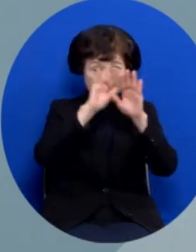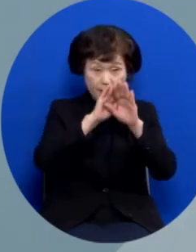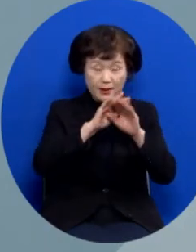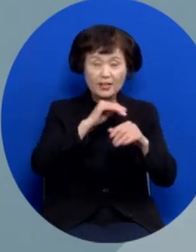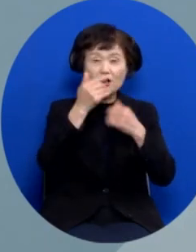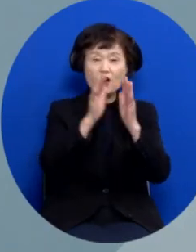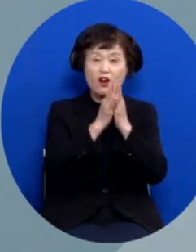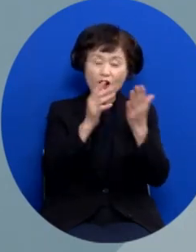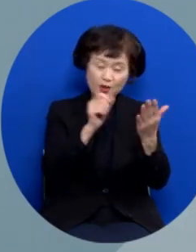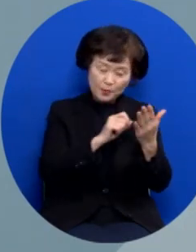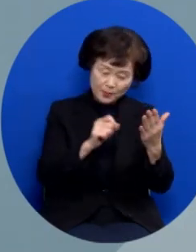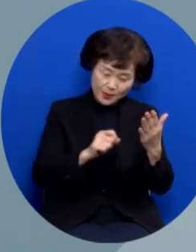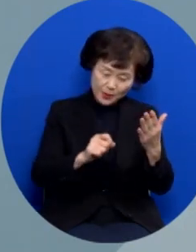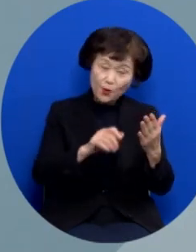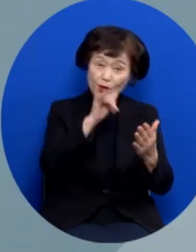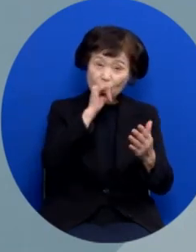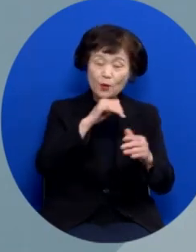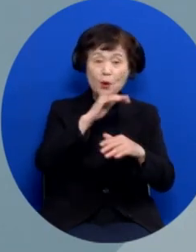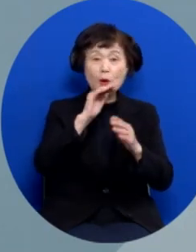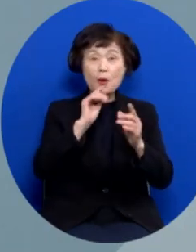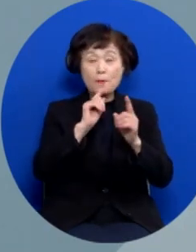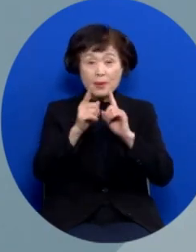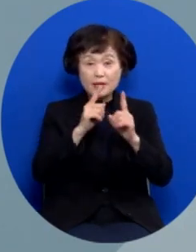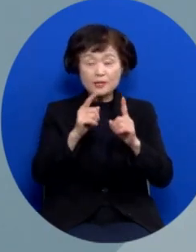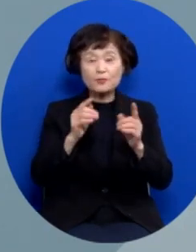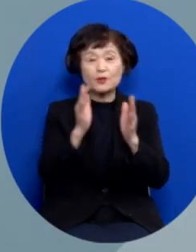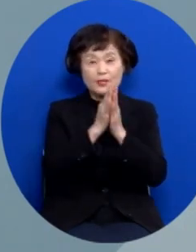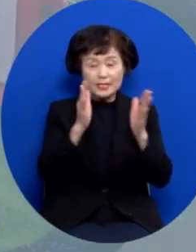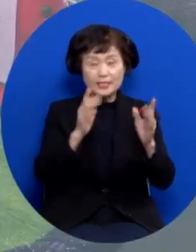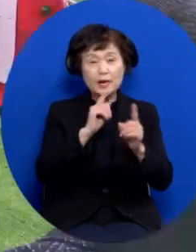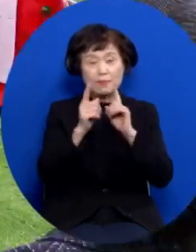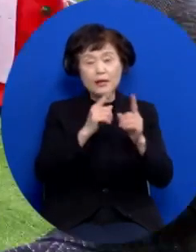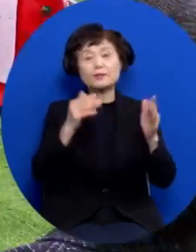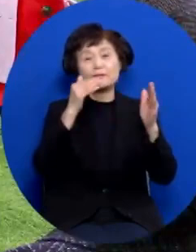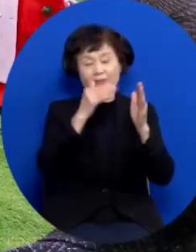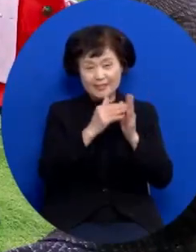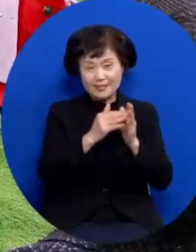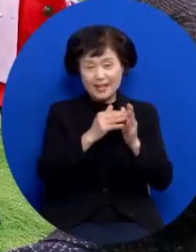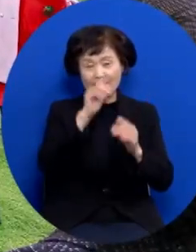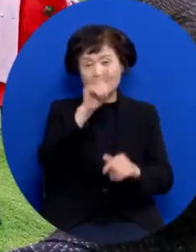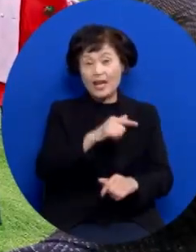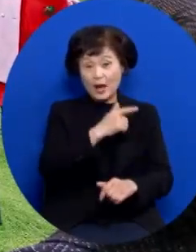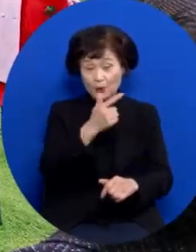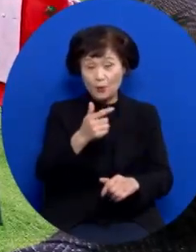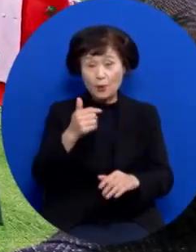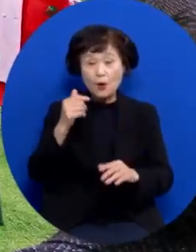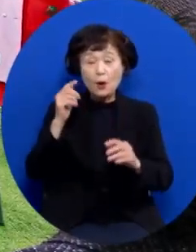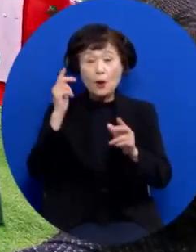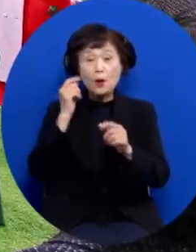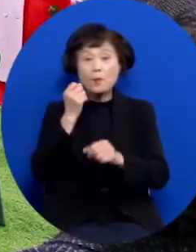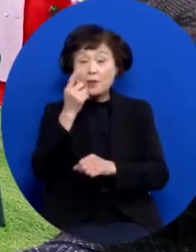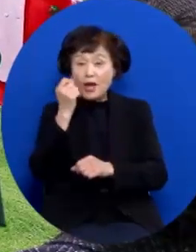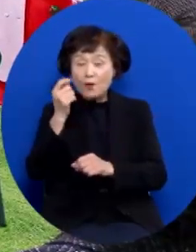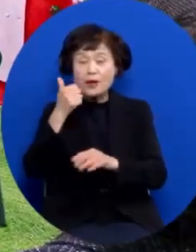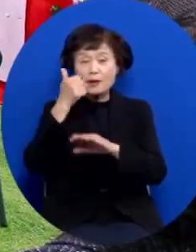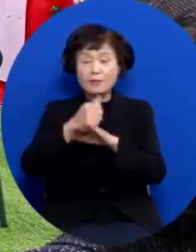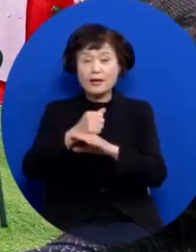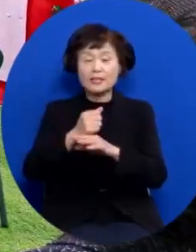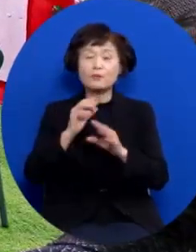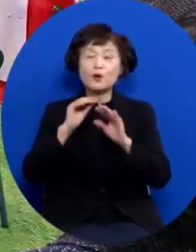말씀으로 시작해서 말씀으로 마치는 시간들로 보내고 있고요 매월 마지막 주 토요일 비전 예배를 통해